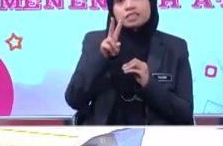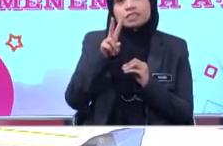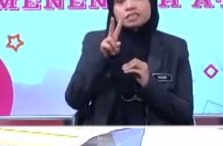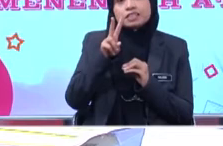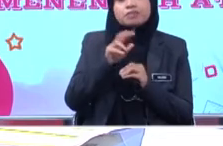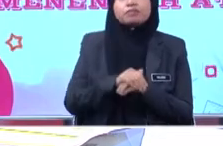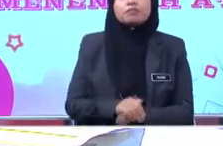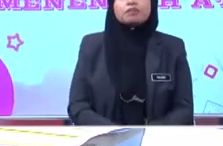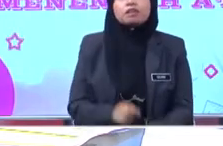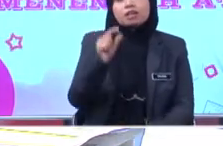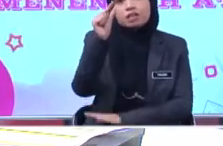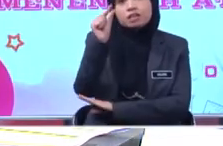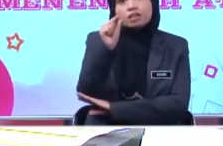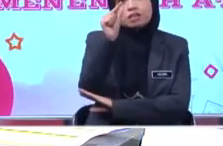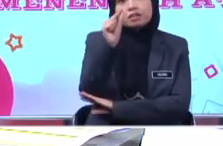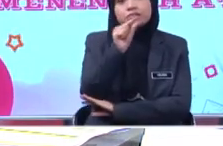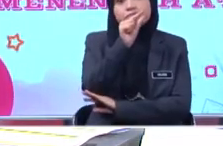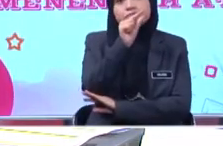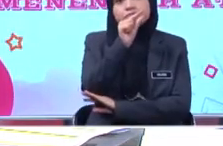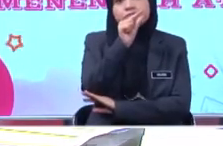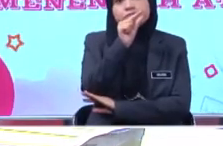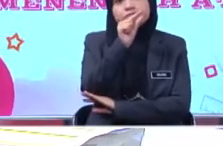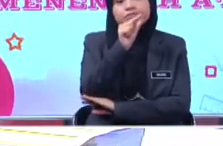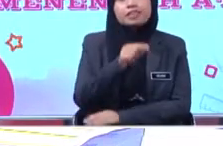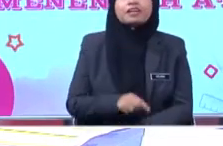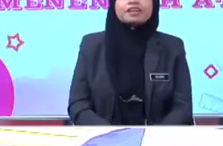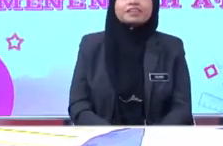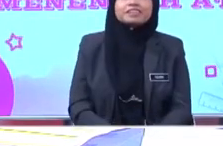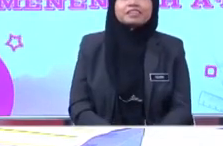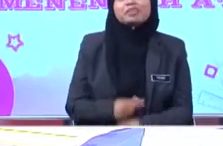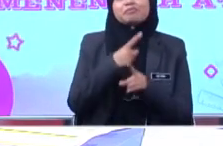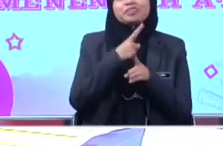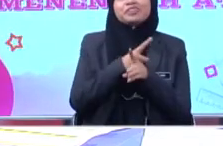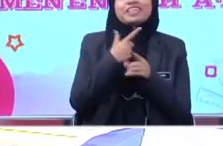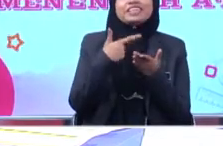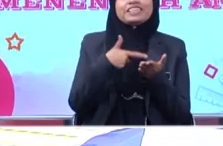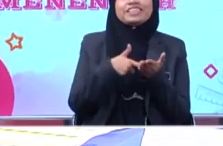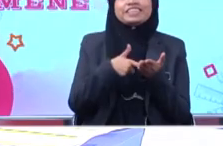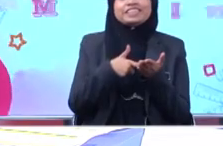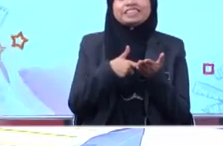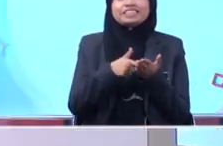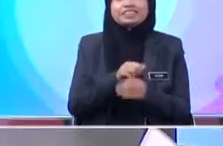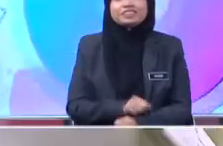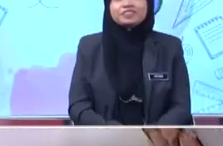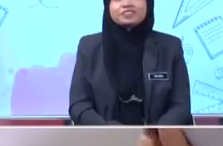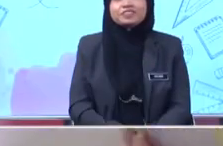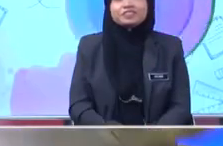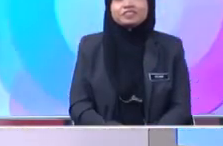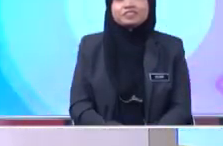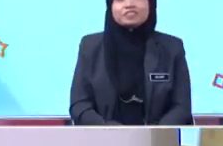into bedo mafia ngunu fusikum ini memang ada